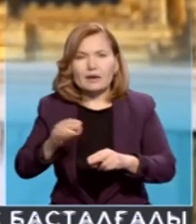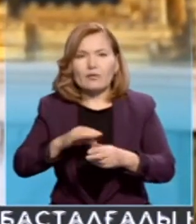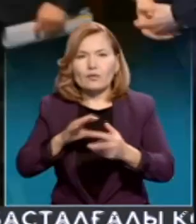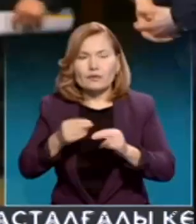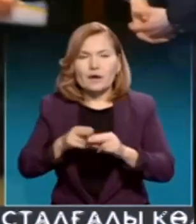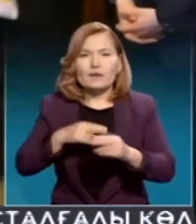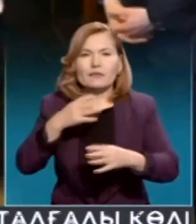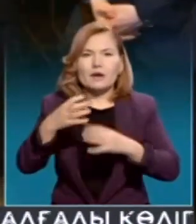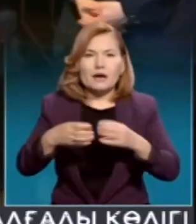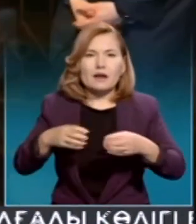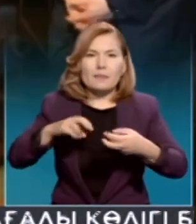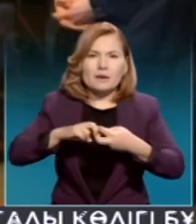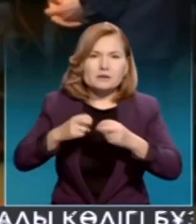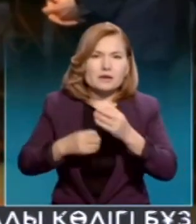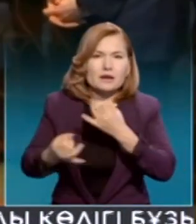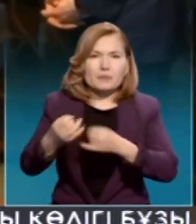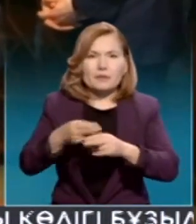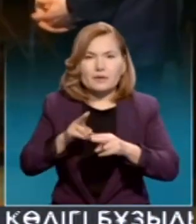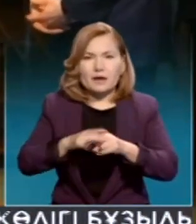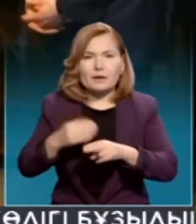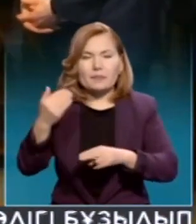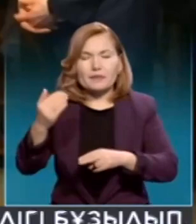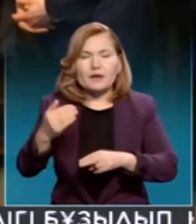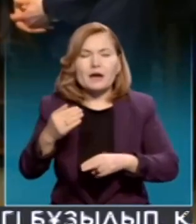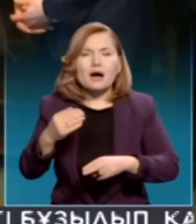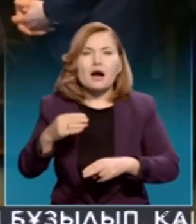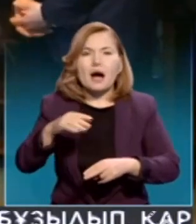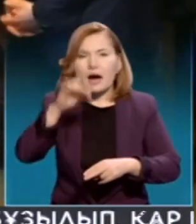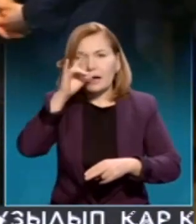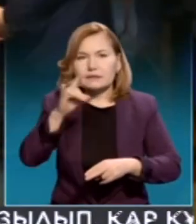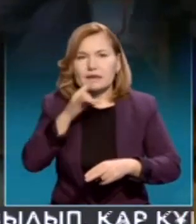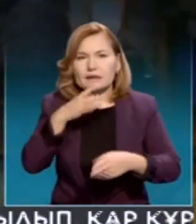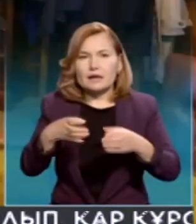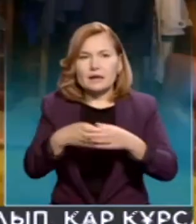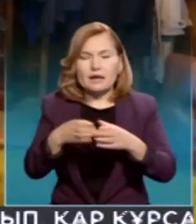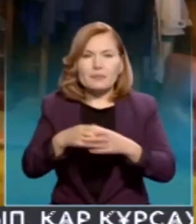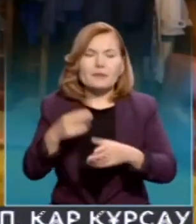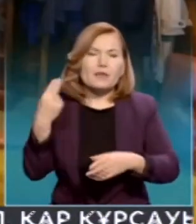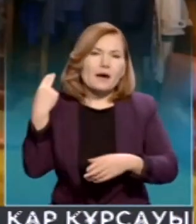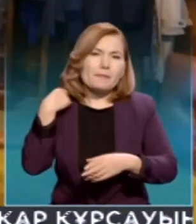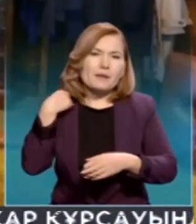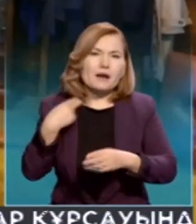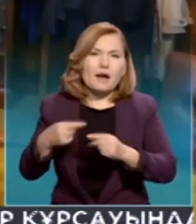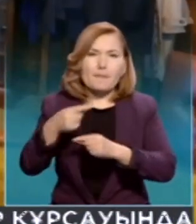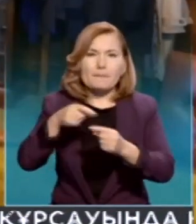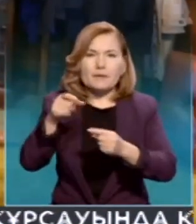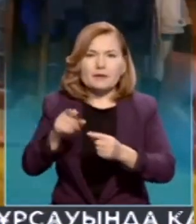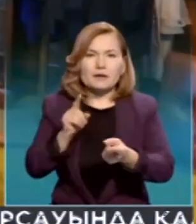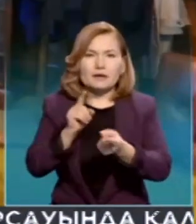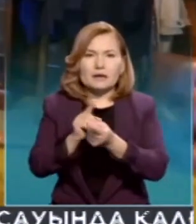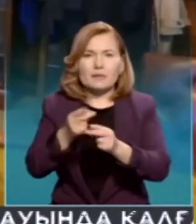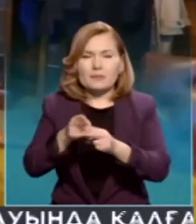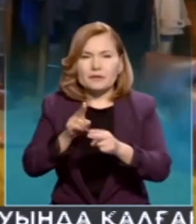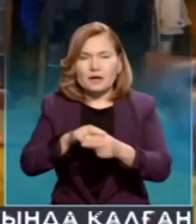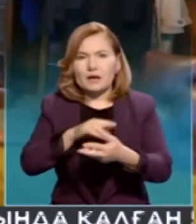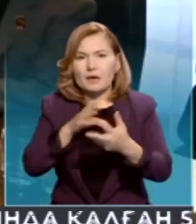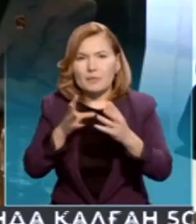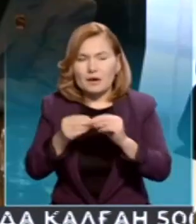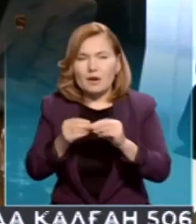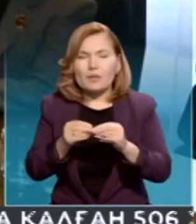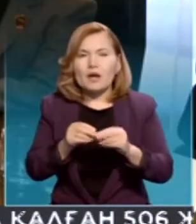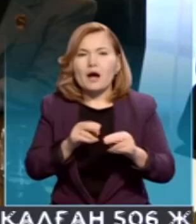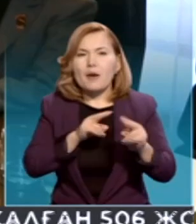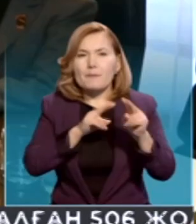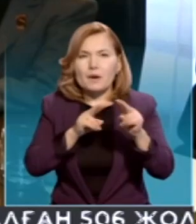халықаралық мәселелер бойынша пікір алмасты. Сапар барысында қазақстандық делегация британиялық инвесторлармен де кездесті. Минералды ресурстарды